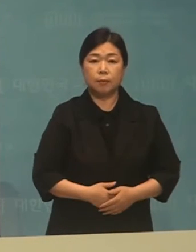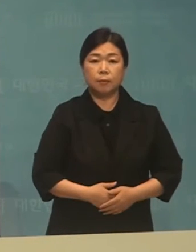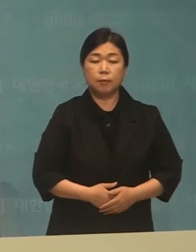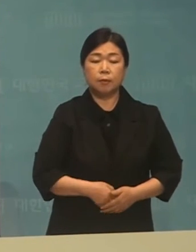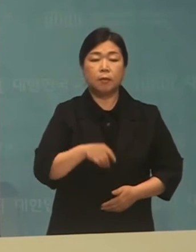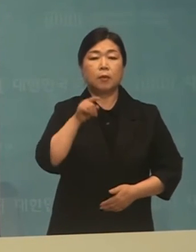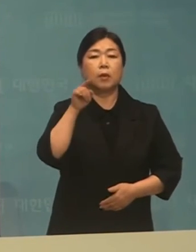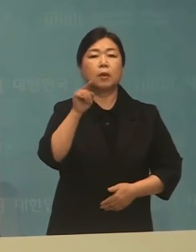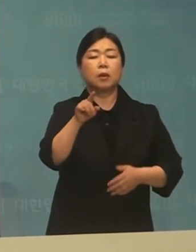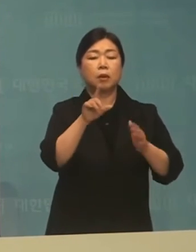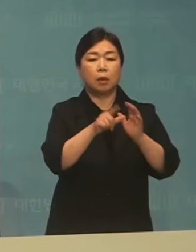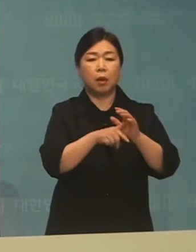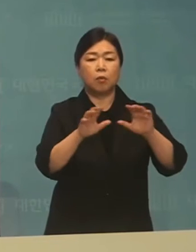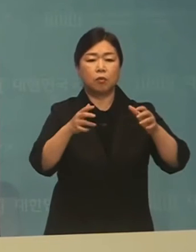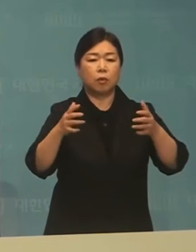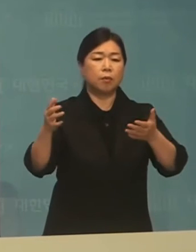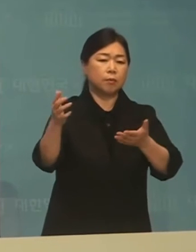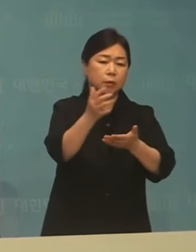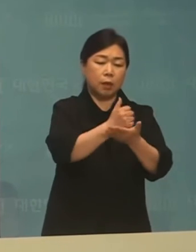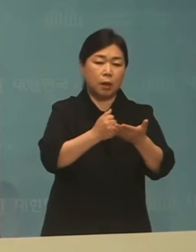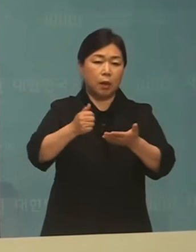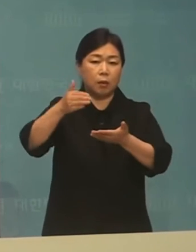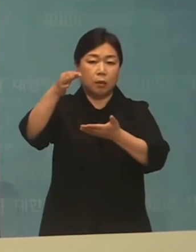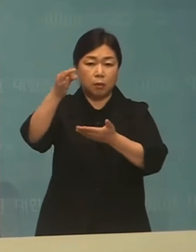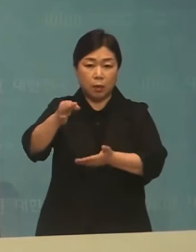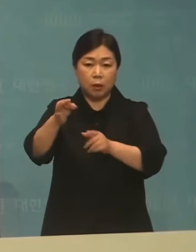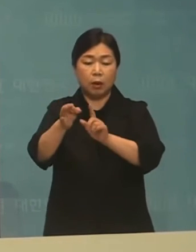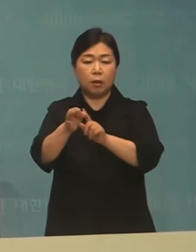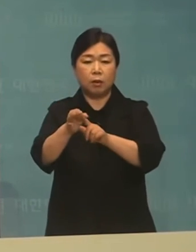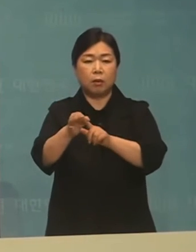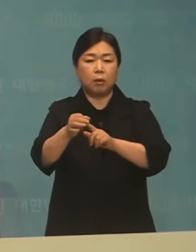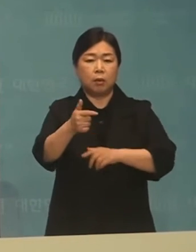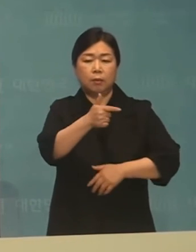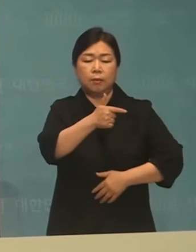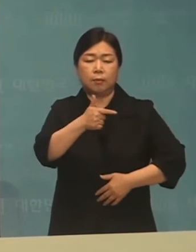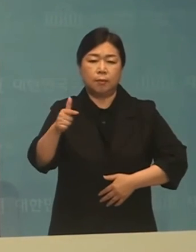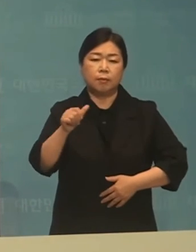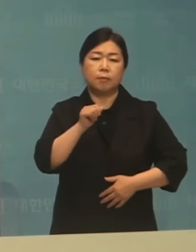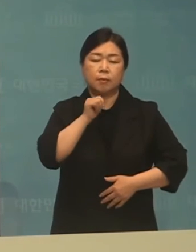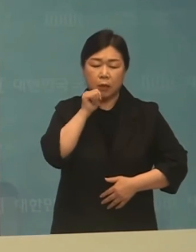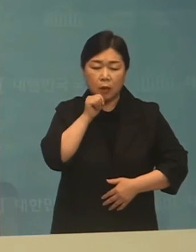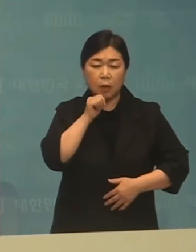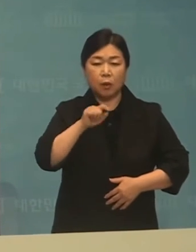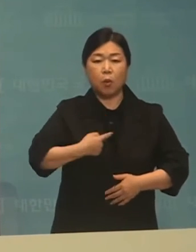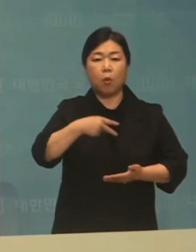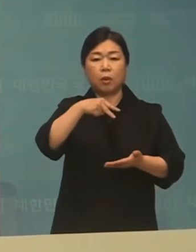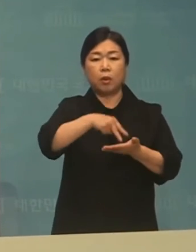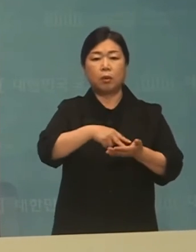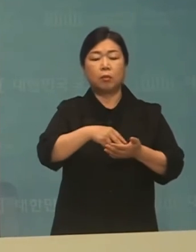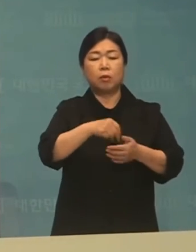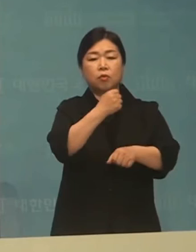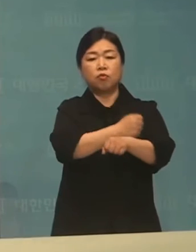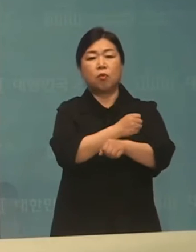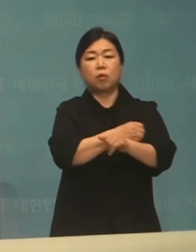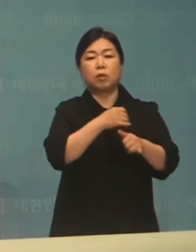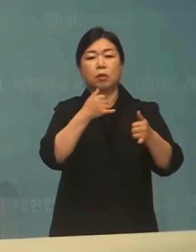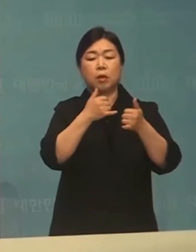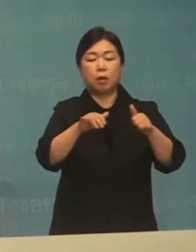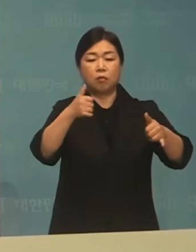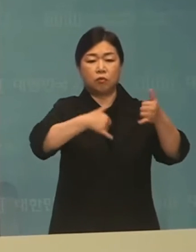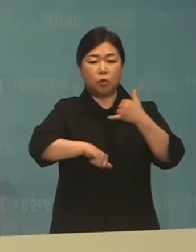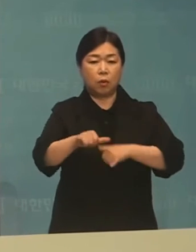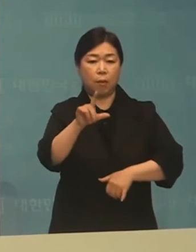그때 국고로 귀속된 재산으로 아주 가난한 독립유공자 후손 19,000여